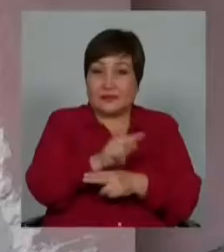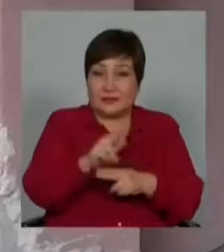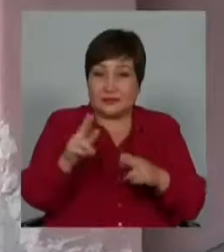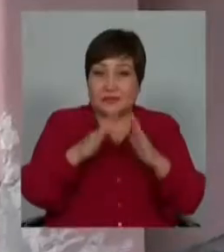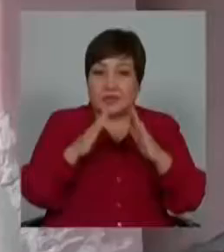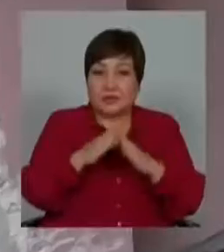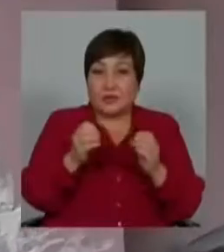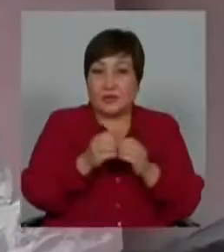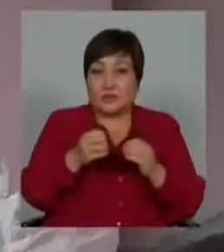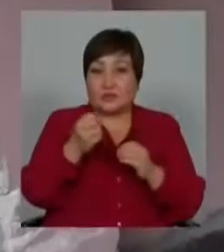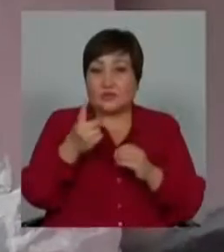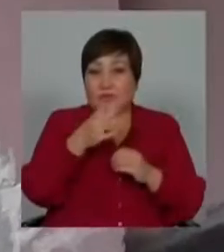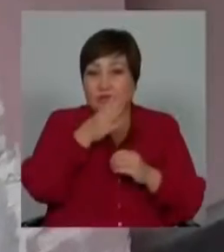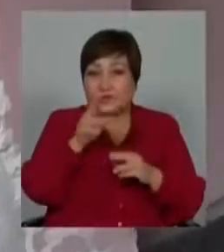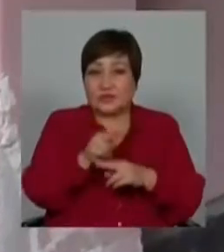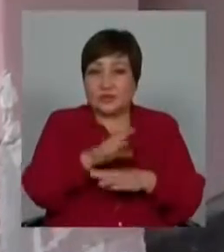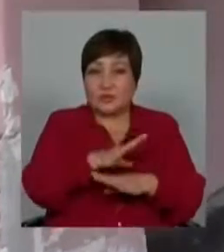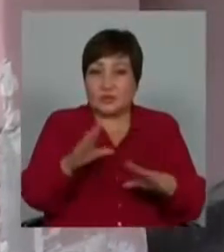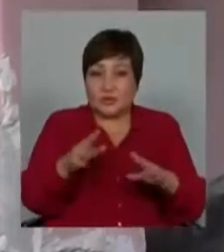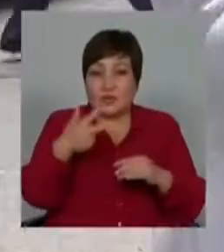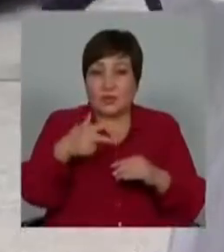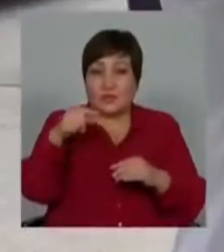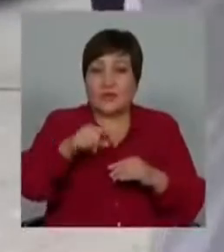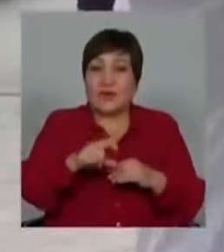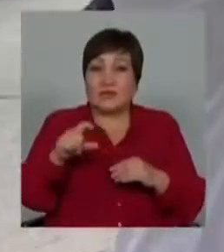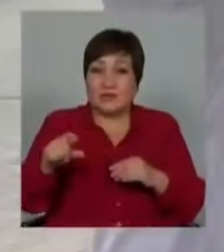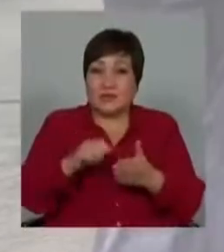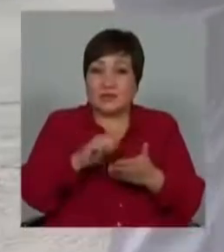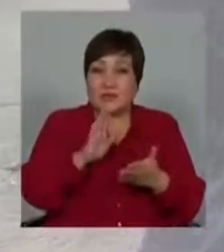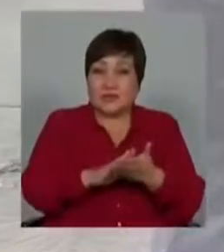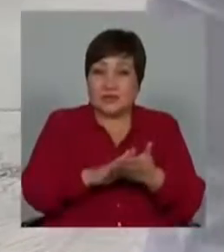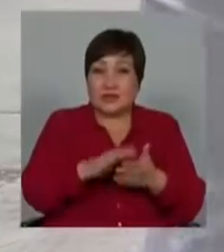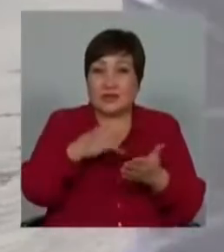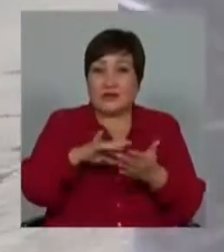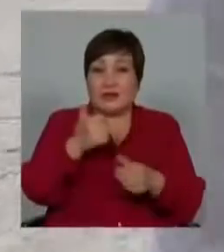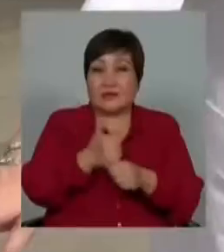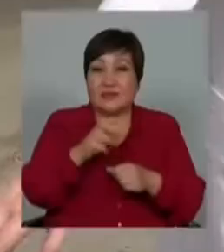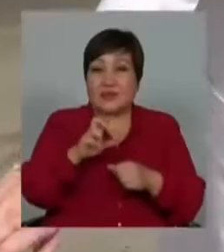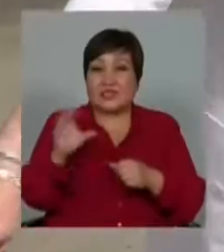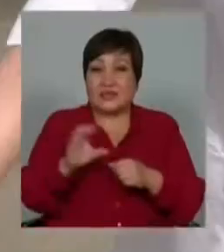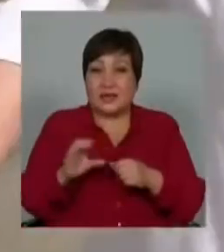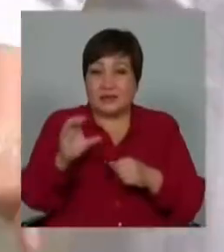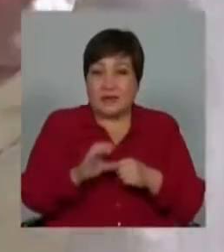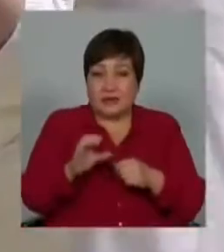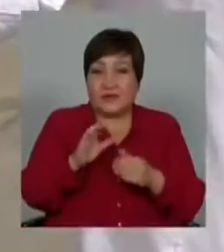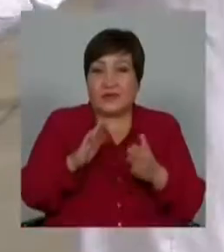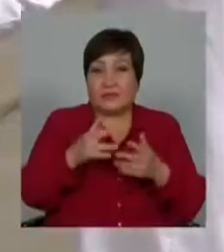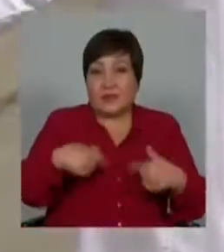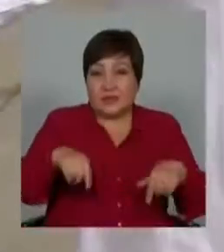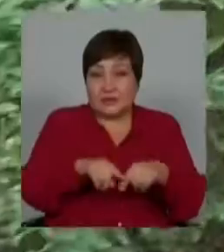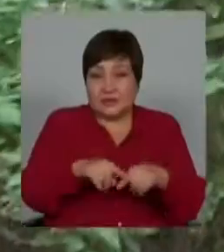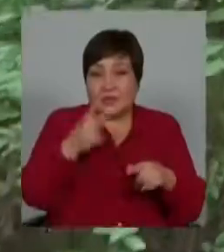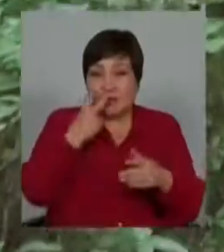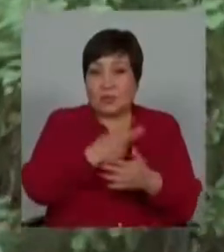көрмепті. Емханаға жалпы 30 мыңнан астам адам тіркелген. Қала әкімі Бақытжан Сағынтаев мекеменің жай күйін көріп, нысанды сейсмикалық